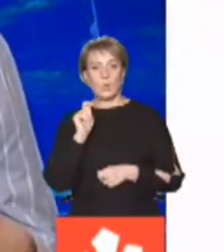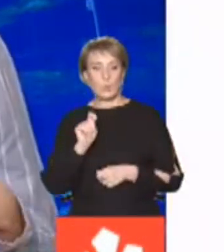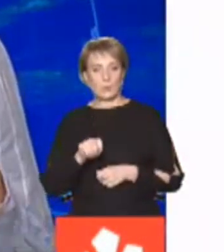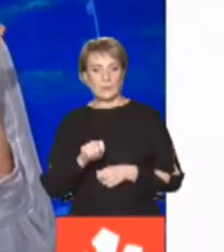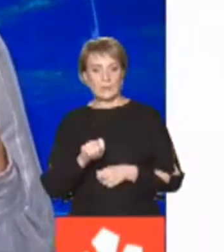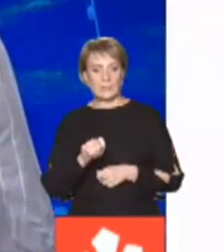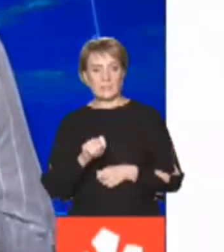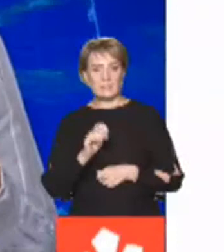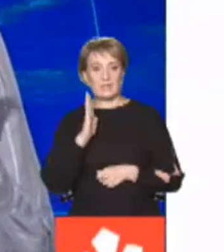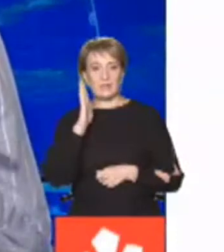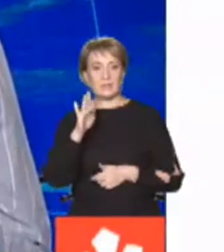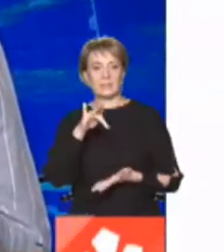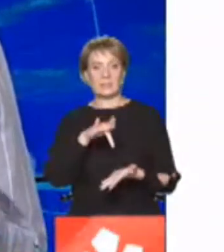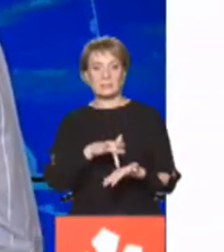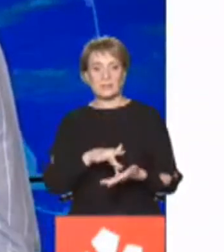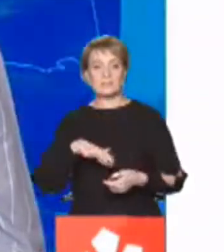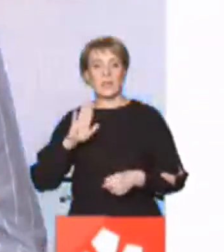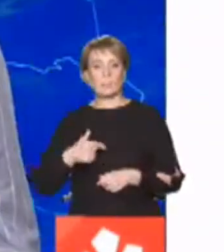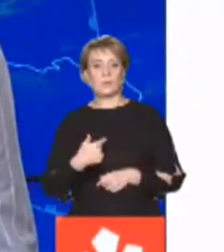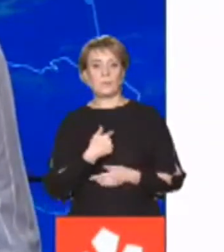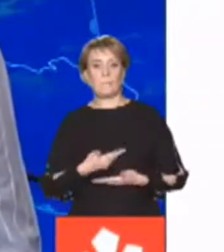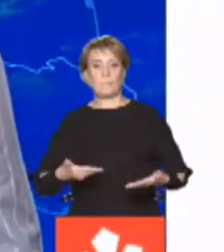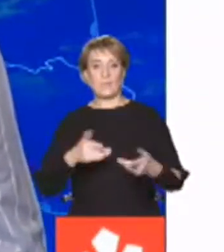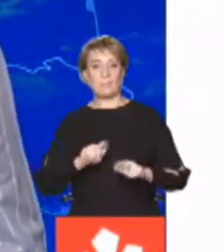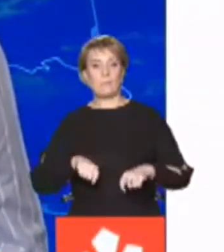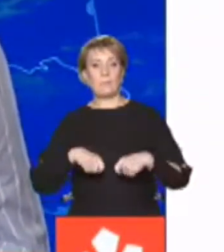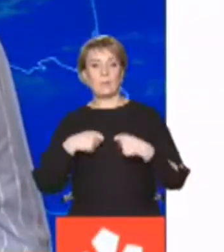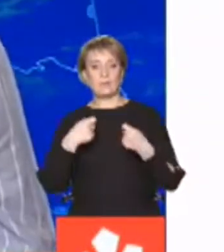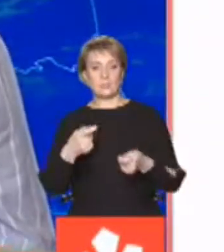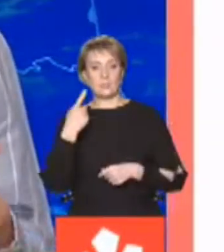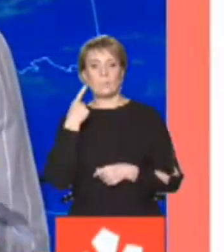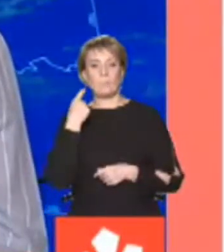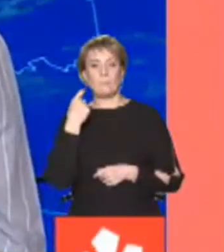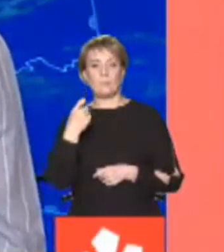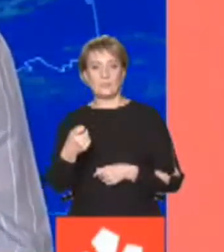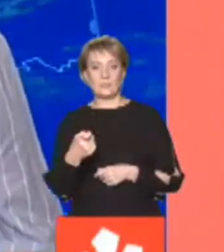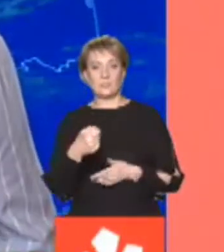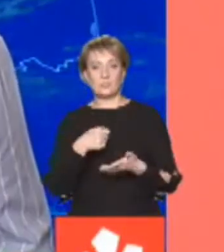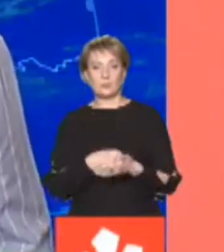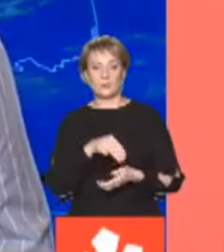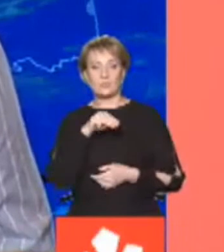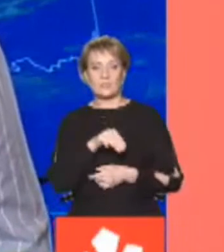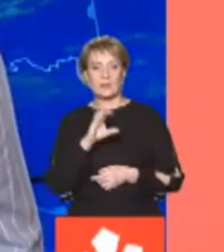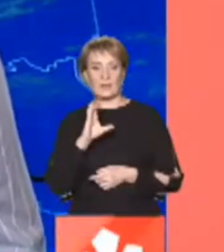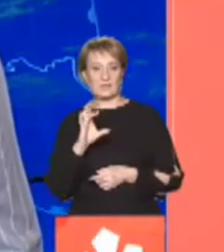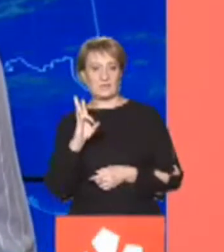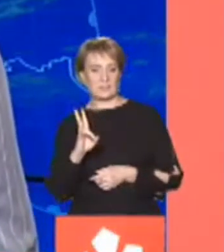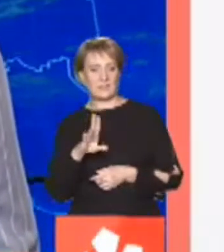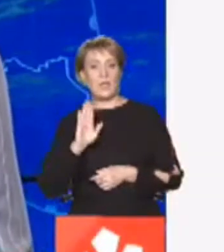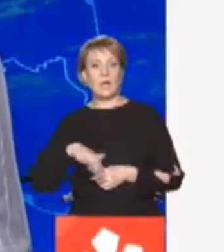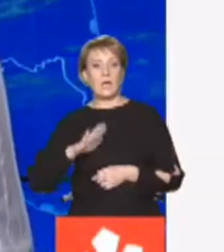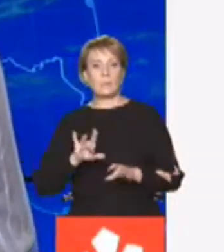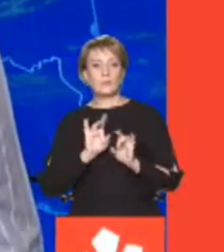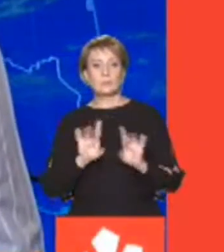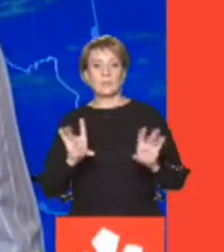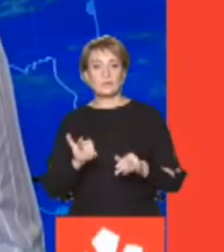гідрометцентр. Потім вже ми, тобто синоптики, гідрометцентр, передає це попередження до ДСНС, і вони вже його транслюють